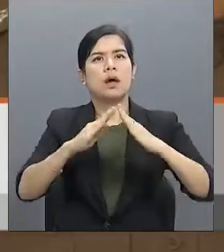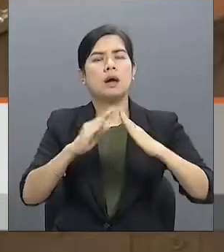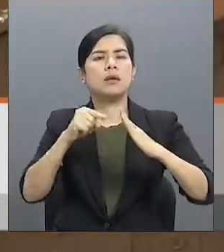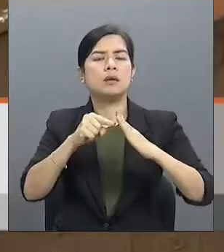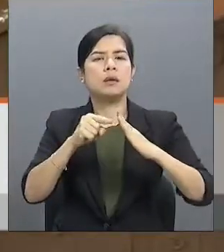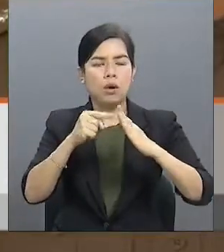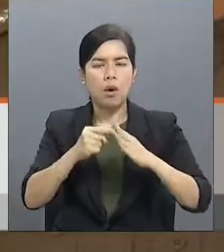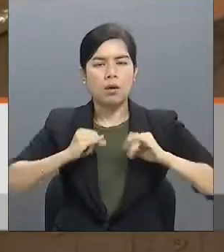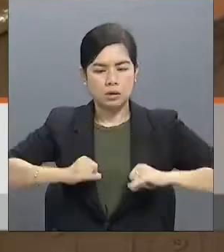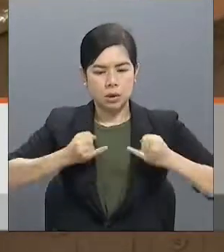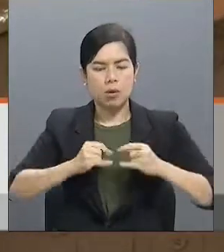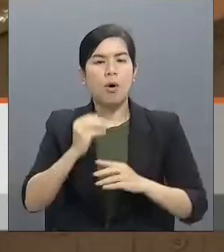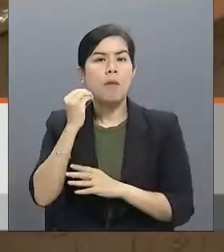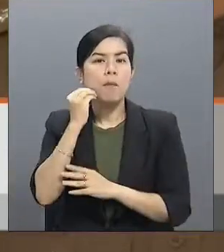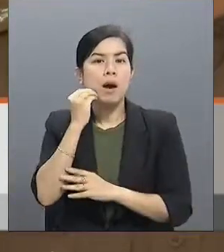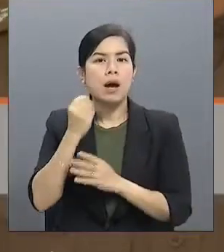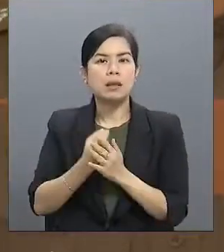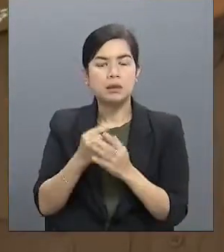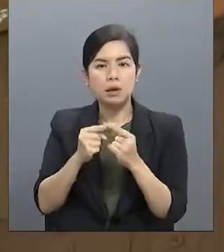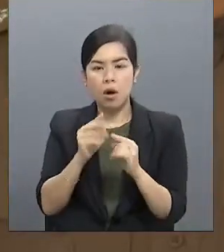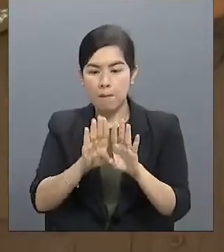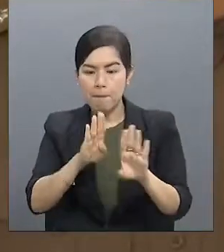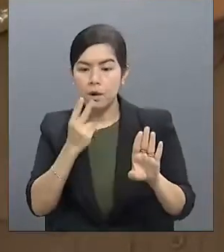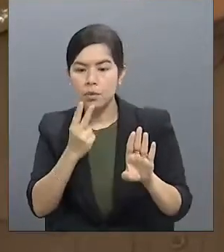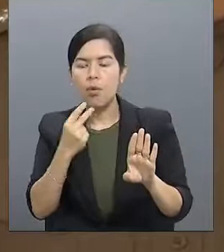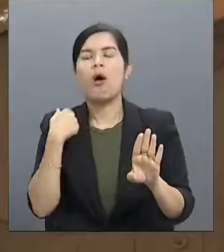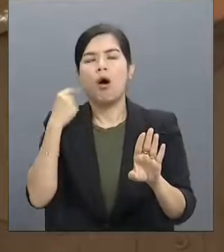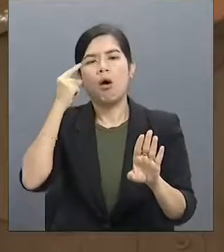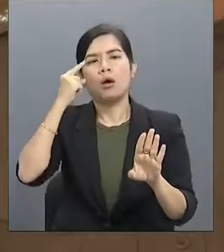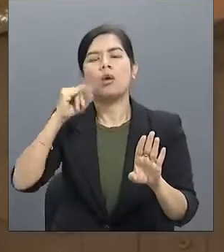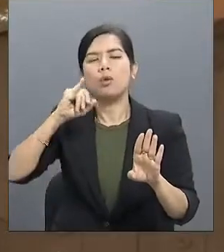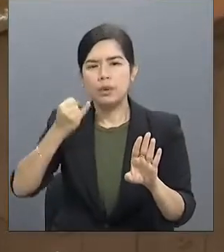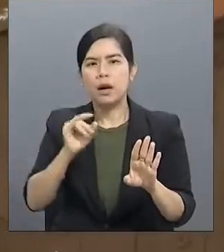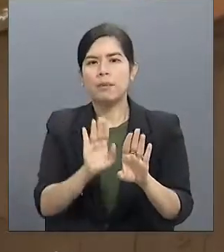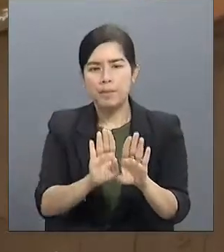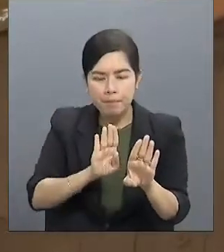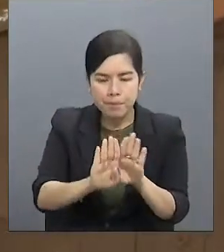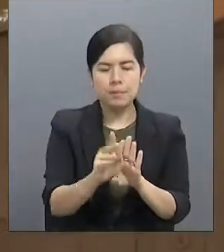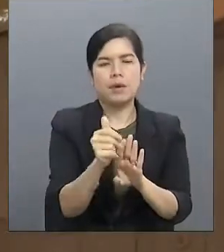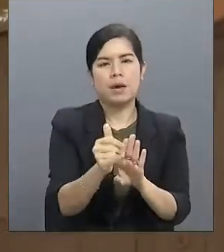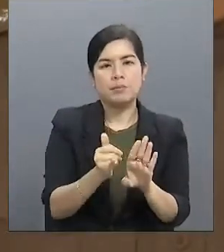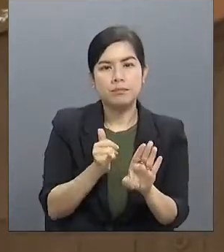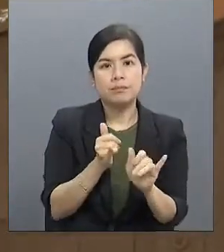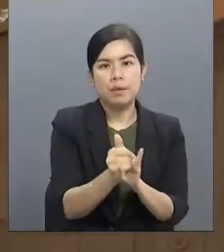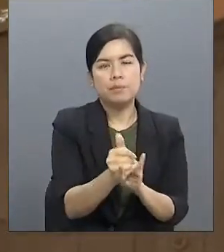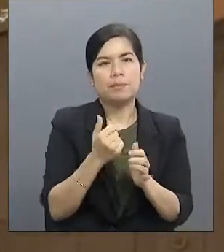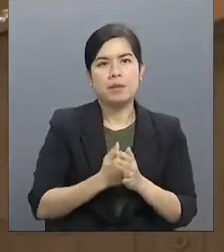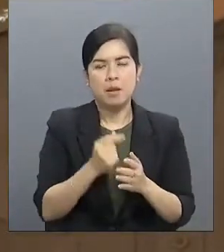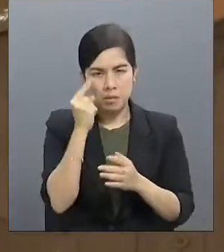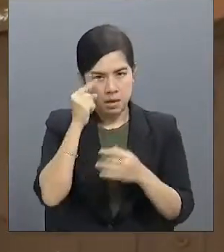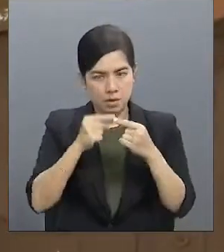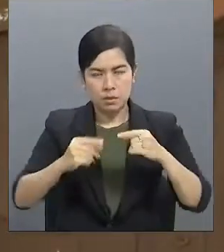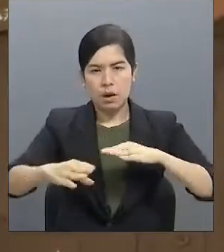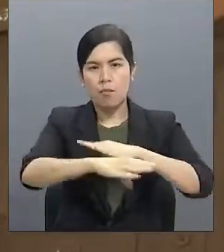าก็เห็นว่าเป็นผู้ต้องหาซึ่งเป็นคนรู้จักกันก็น่าจะผลักประตูเข้าไปแล้วก็เข้าไปเพื่อที่จะไปชิงทรัพย์